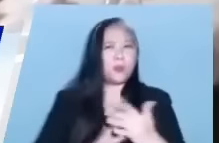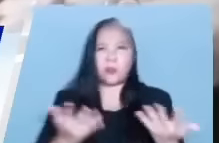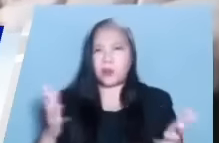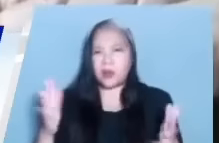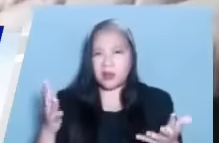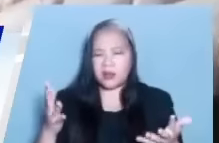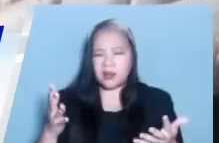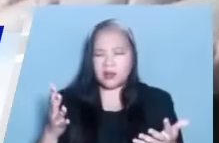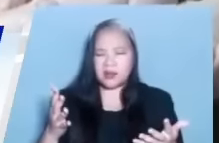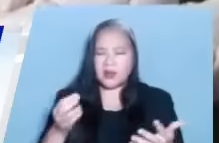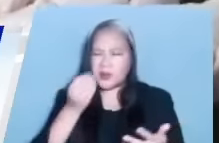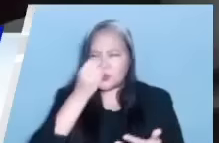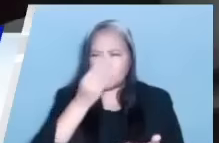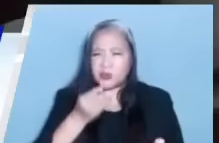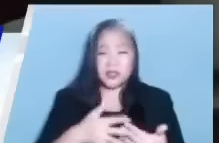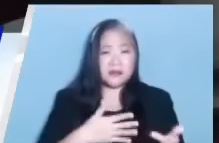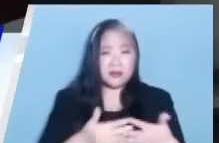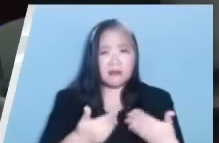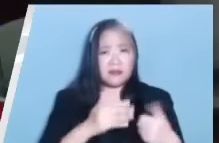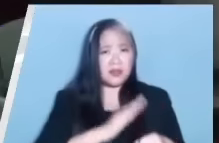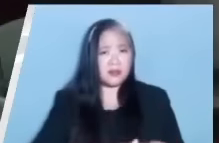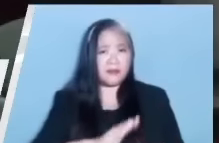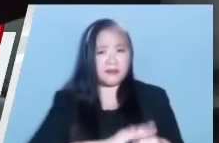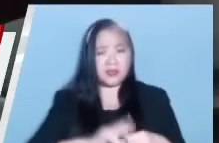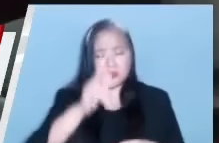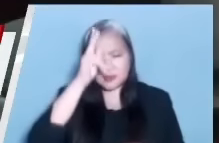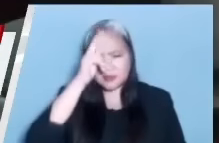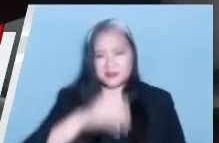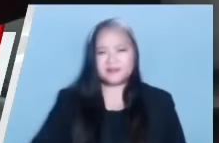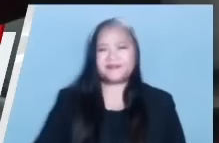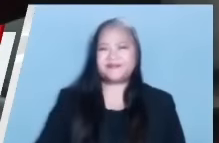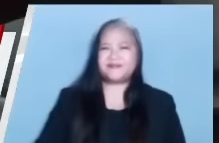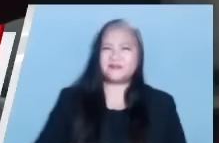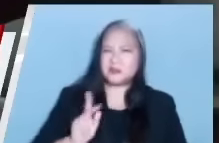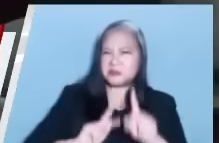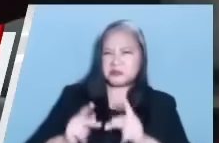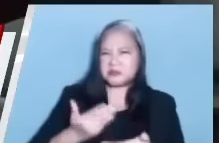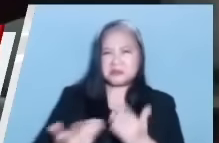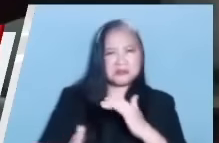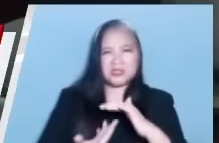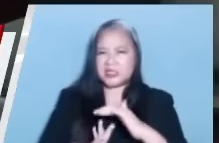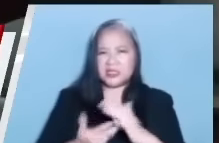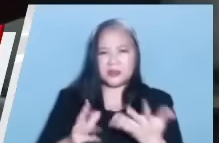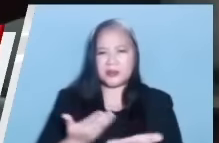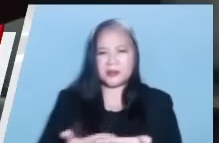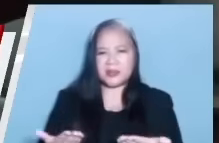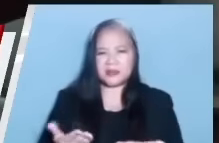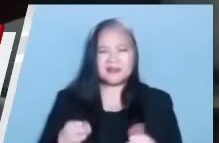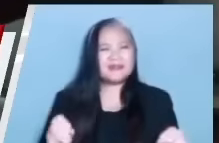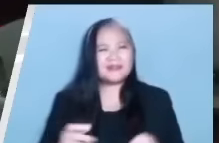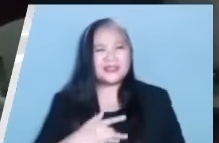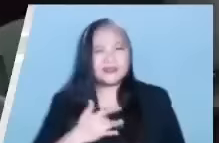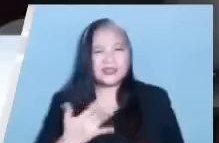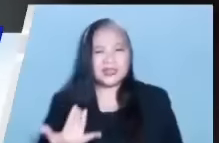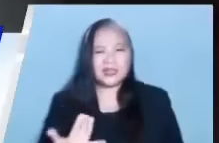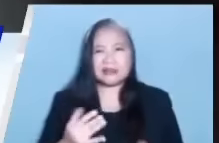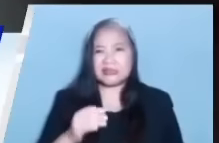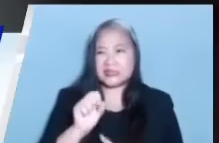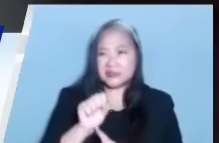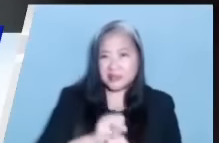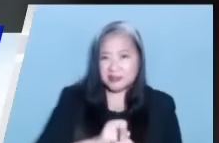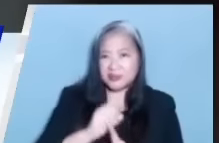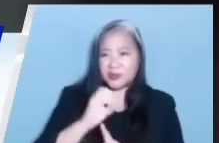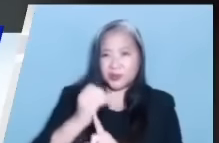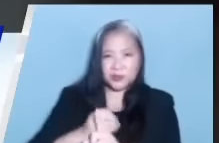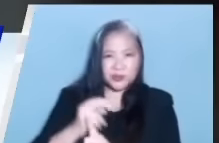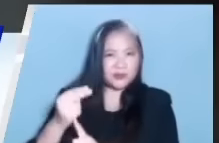okay naman ang supply sa palengke. Medyo matumal po eh. Parang ang hindi pa nararamdaman yung bear na sinasabi eh. Siguro